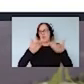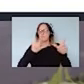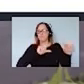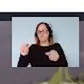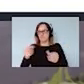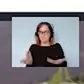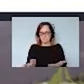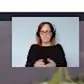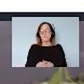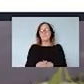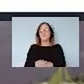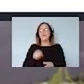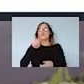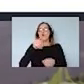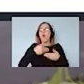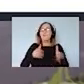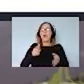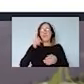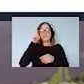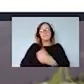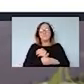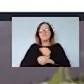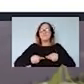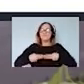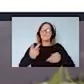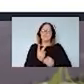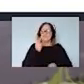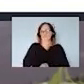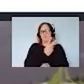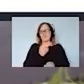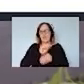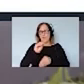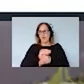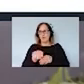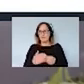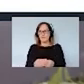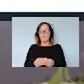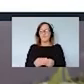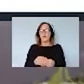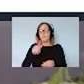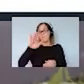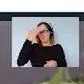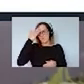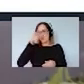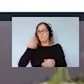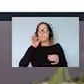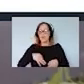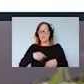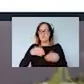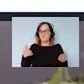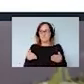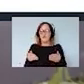to jest zawsze dla mnie taka inspiracja, że te otwarte zasoby zdecydowanie przekraczają edukację i mam nadzieję, że to Państwa